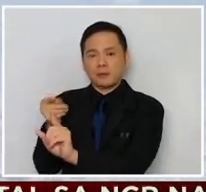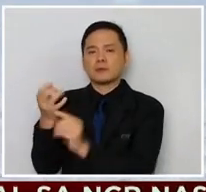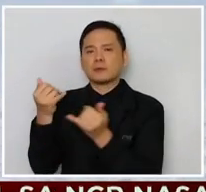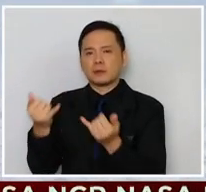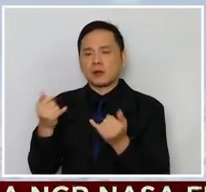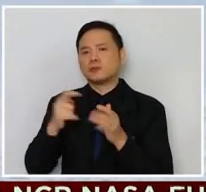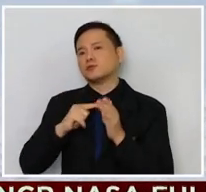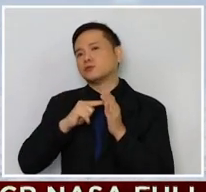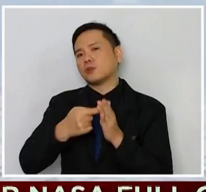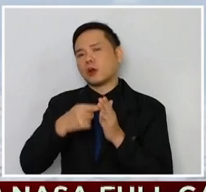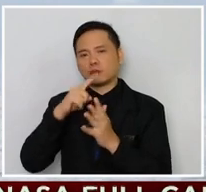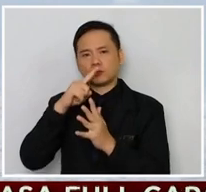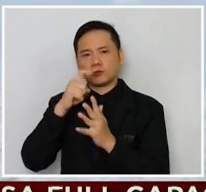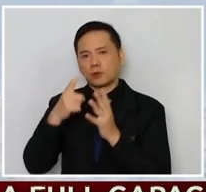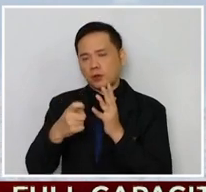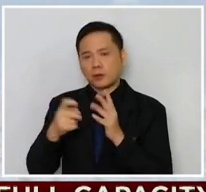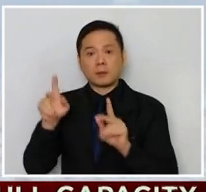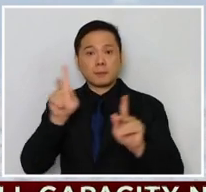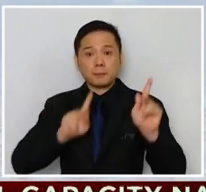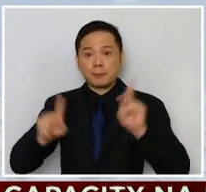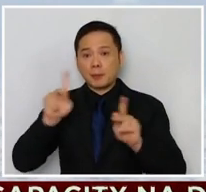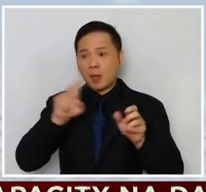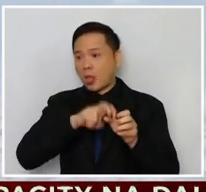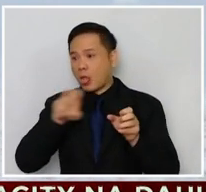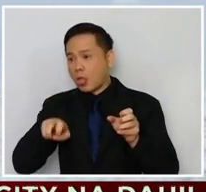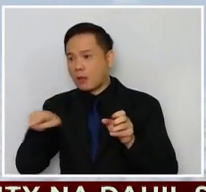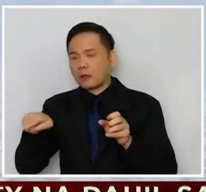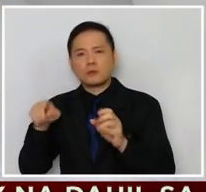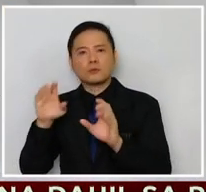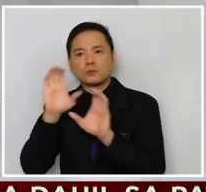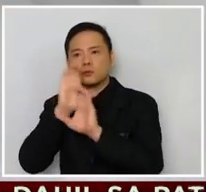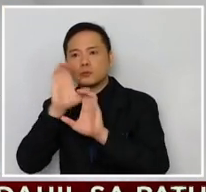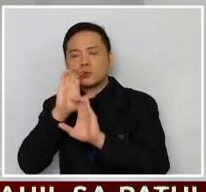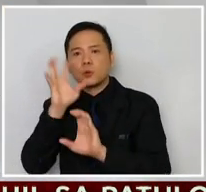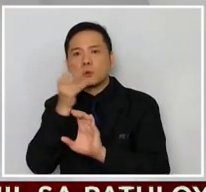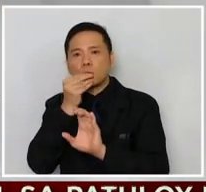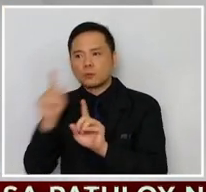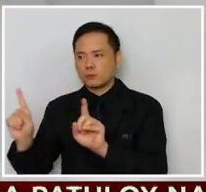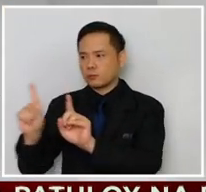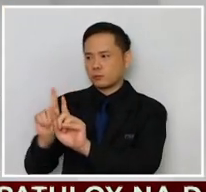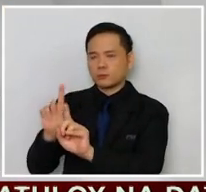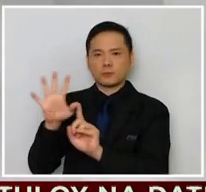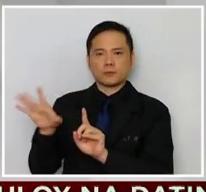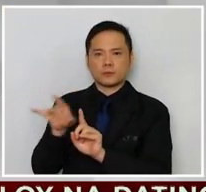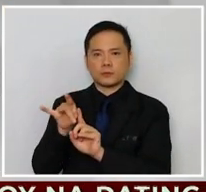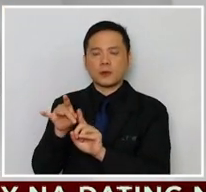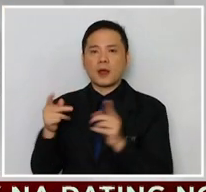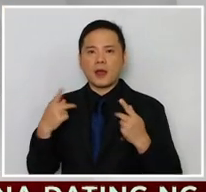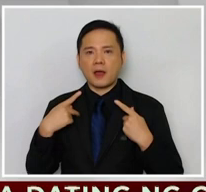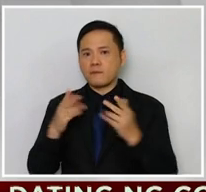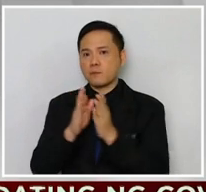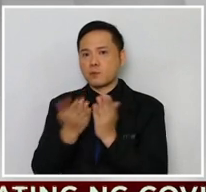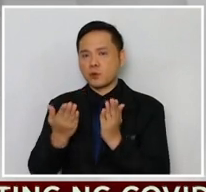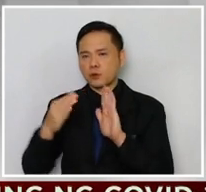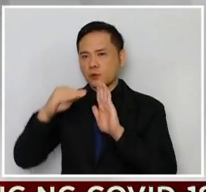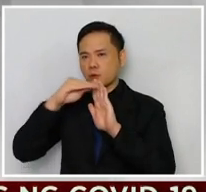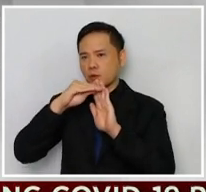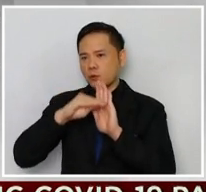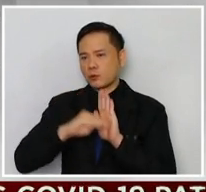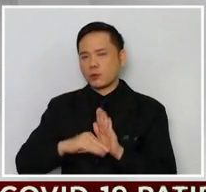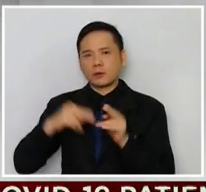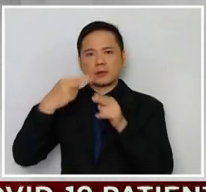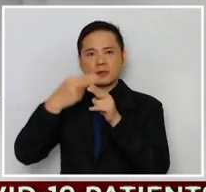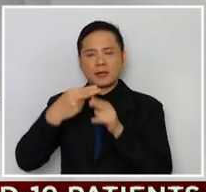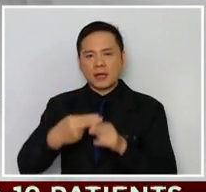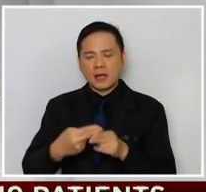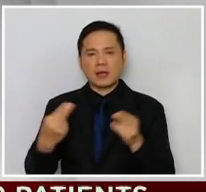sa mga pasahero gamit ang isinumiting manifesto ng Tugo. Yung pong sa manifesto, nandoon po ang pangalan at saka